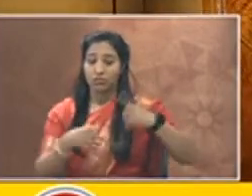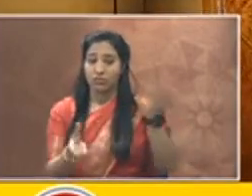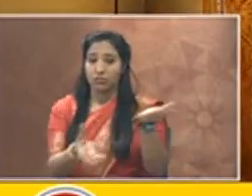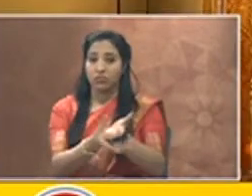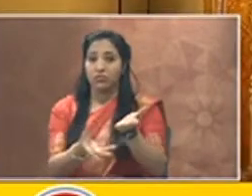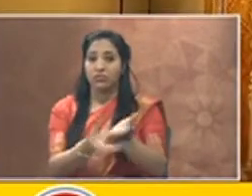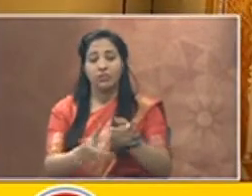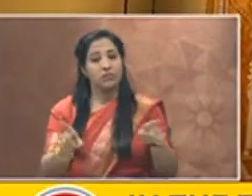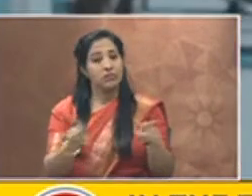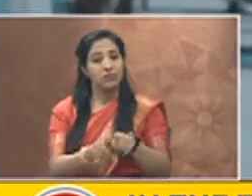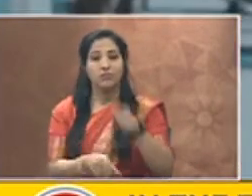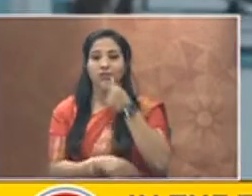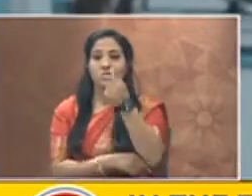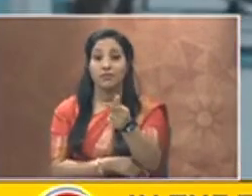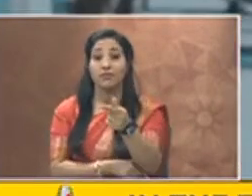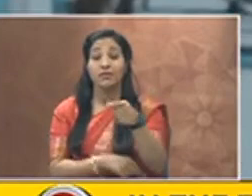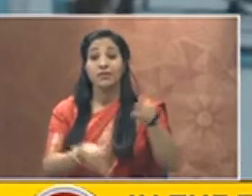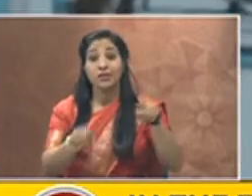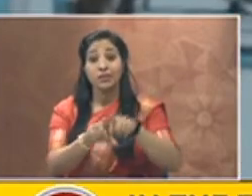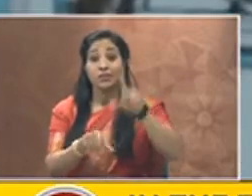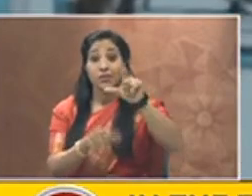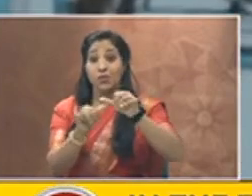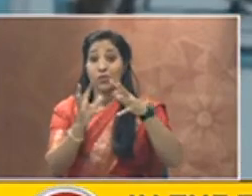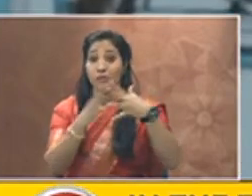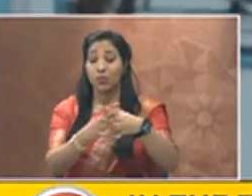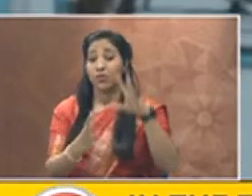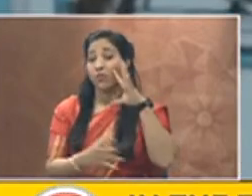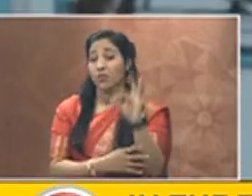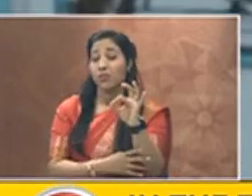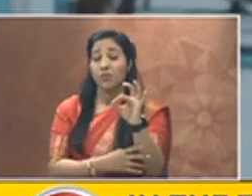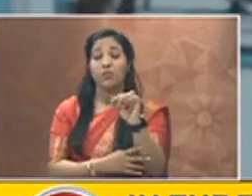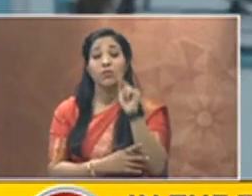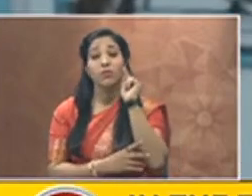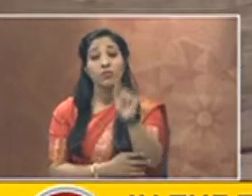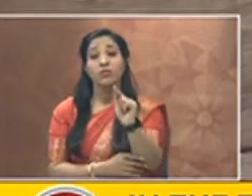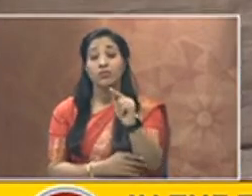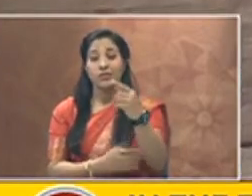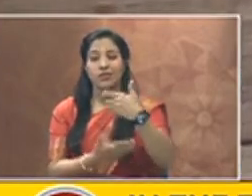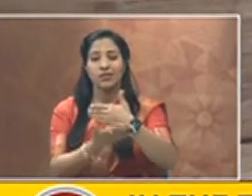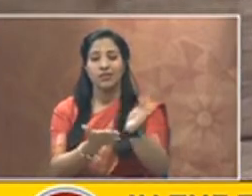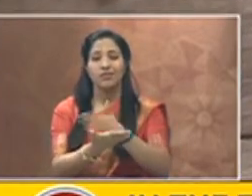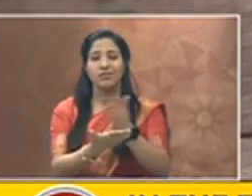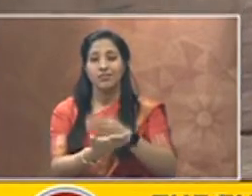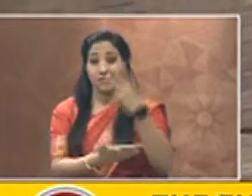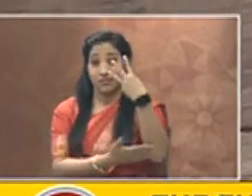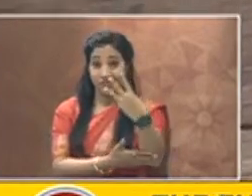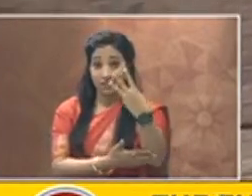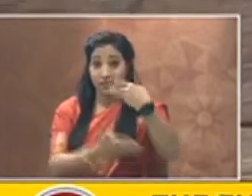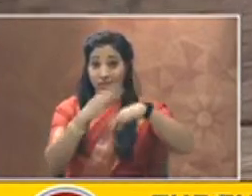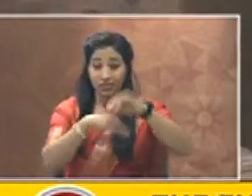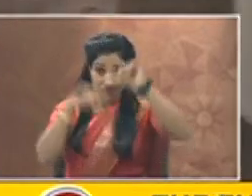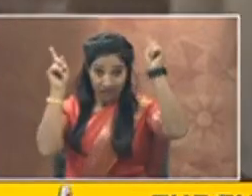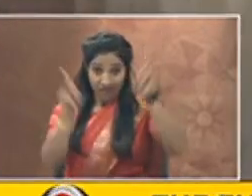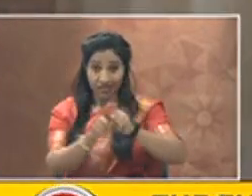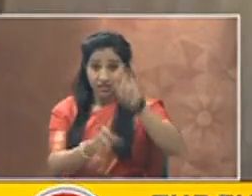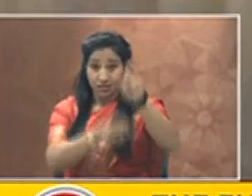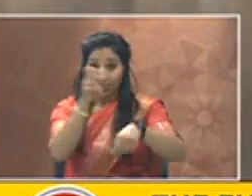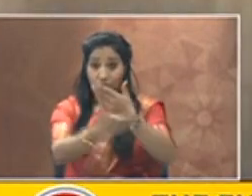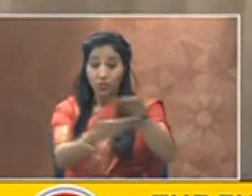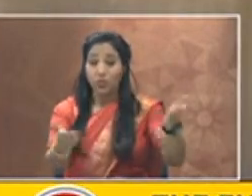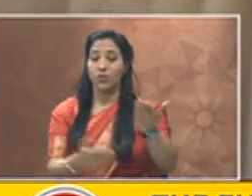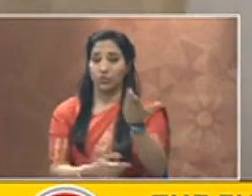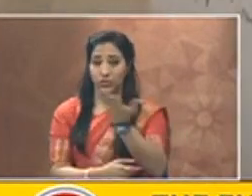है। इसी संविधान की मूल प्रति के 3रे अध्याय में भारत के नागरिकों के